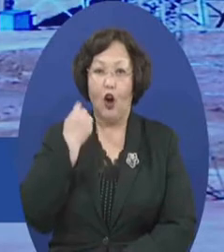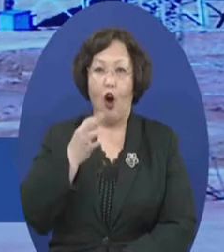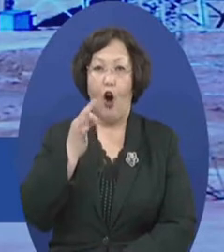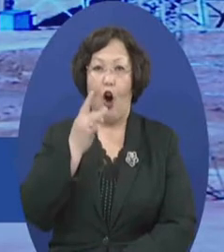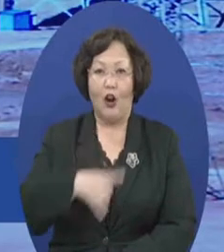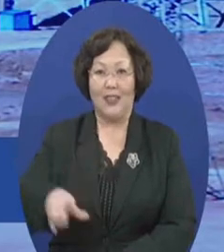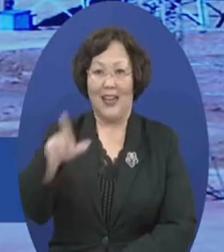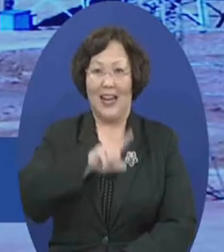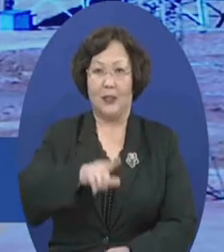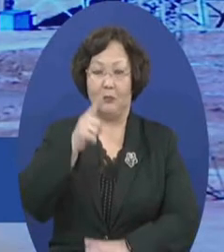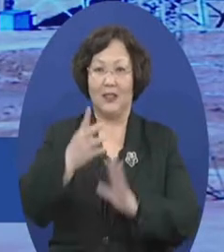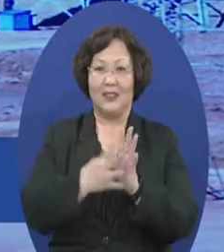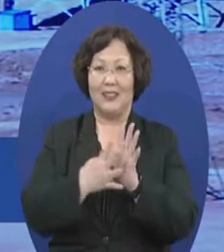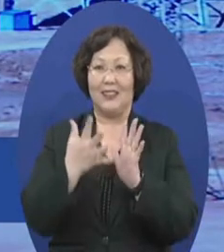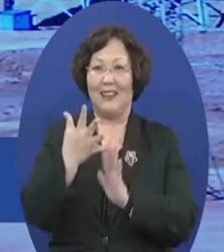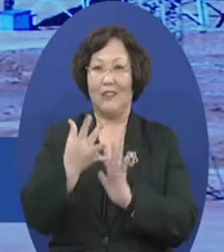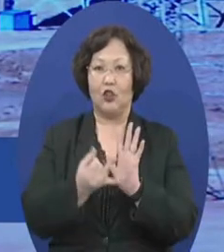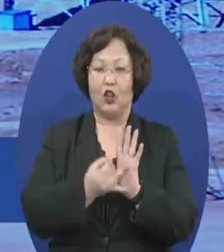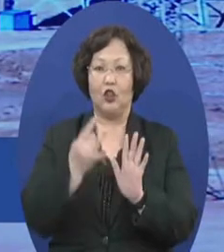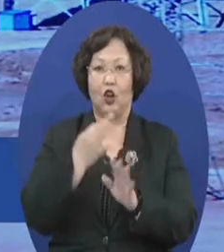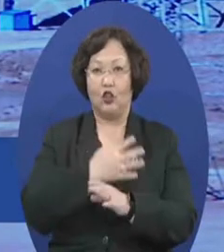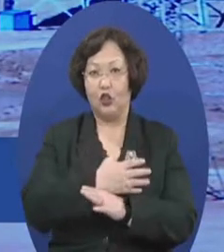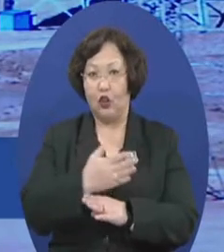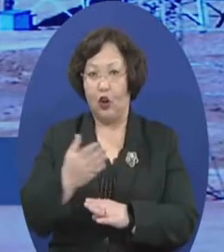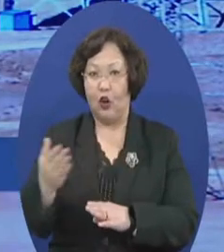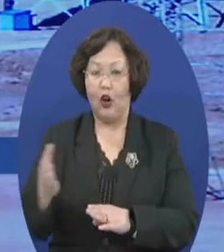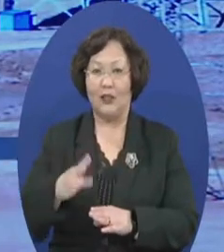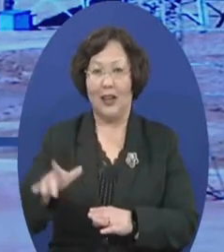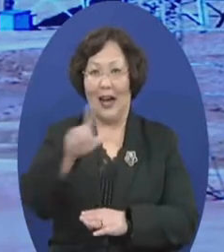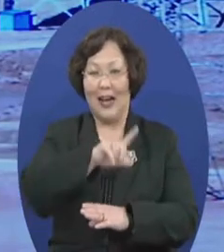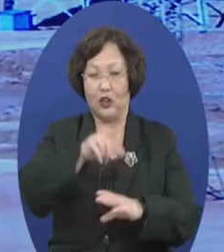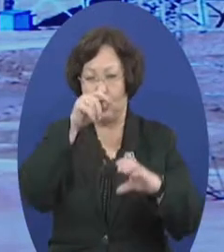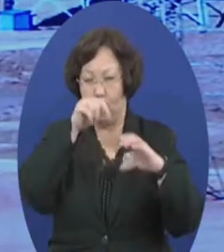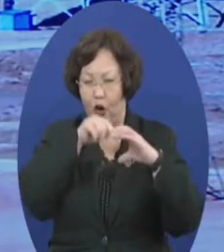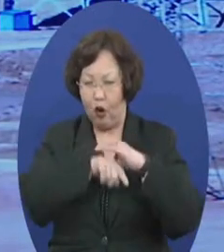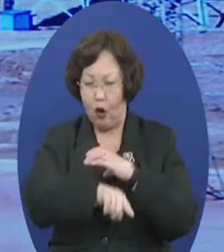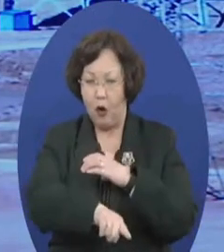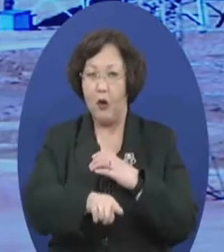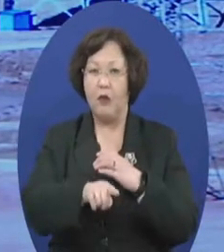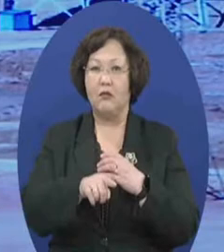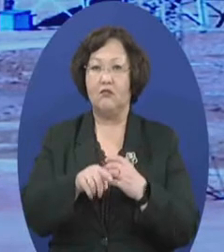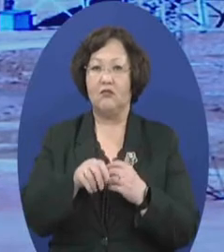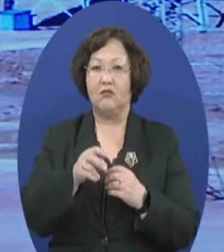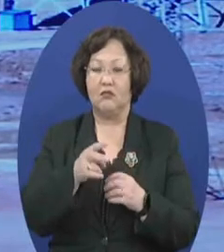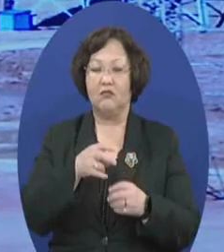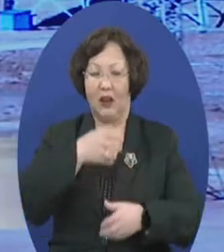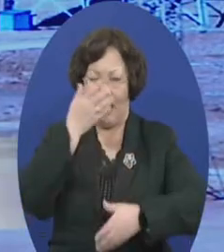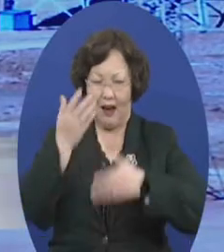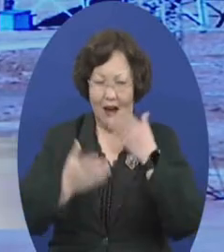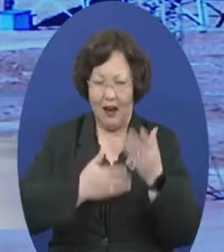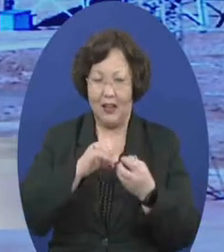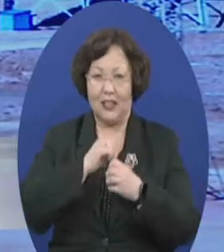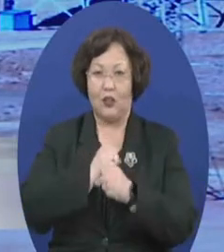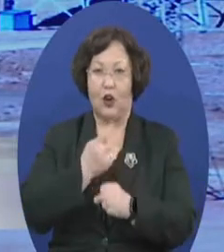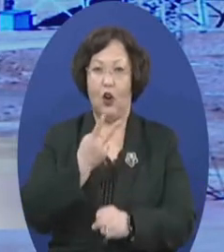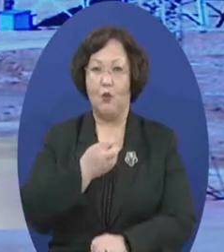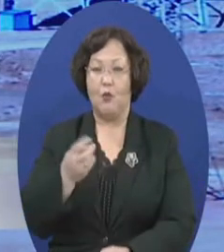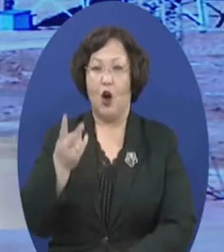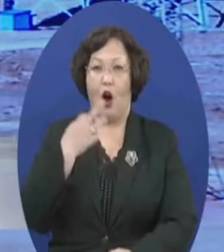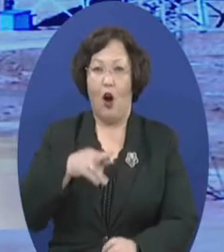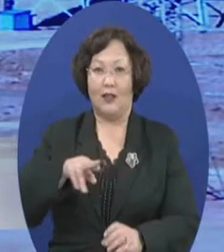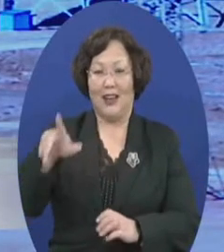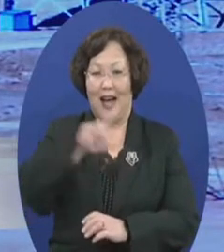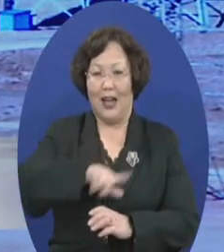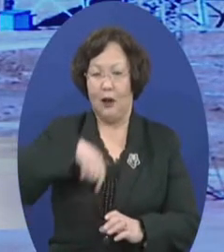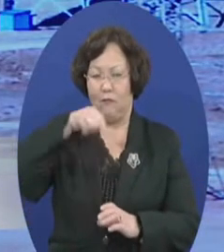бол 1957 оноос хойш одоо хайгуул олборлолт хийж эхэлсэн, 2000 он гараад одоо анхны